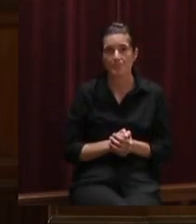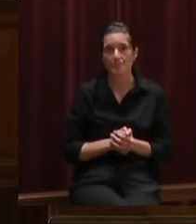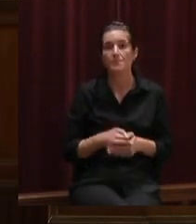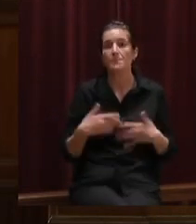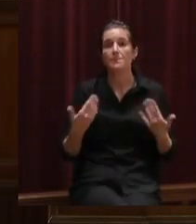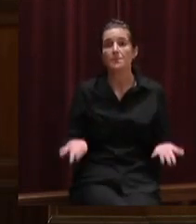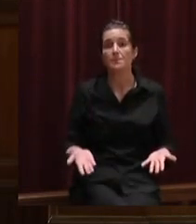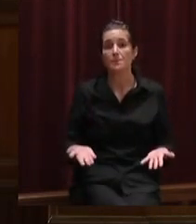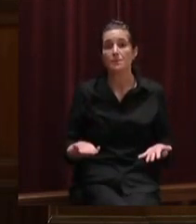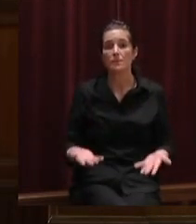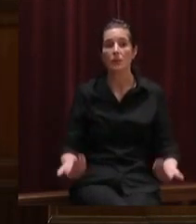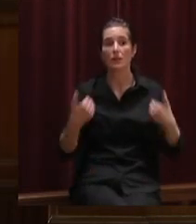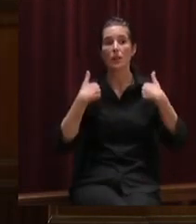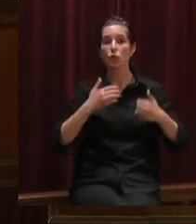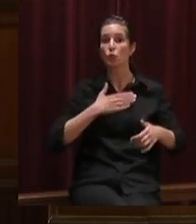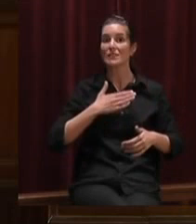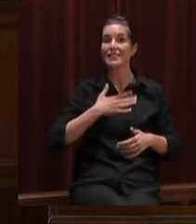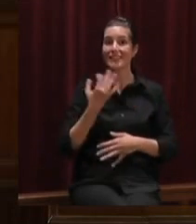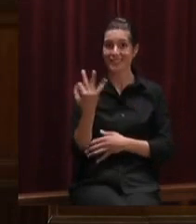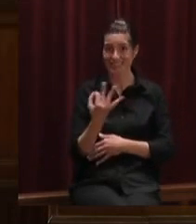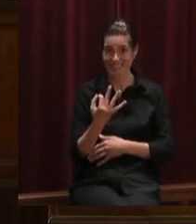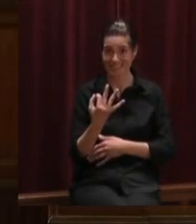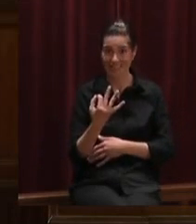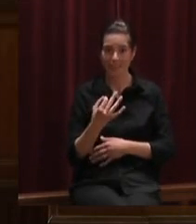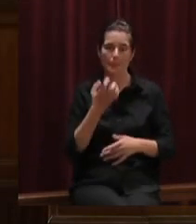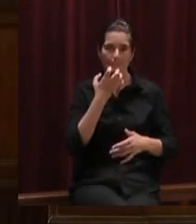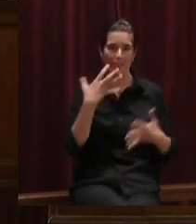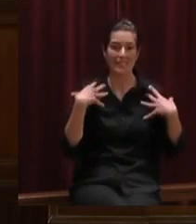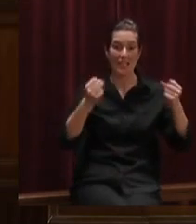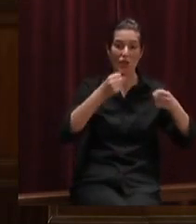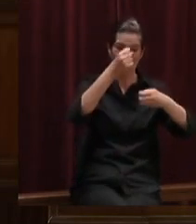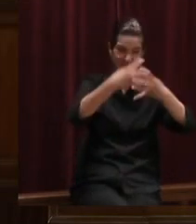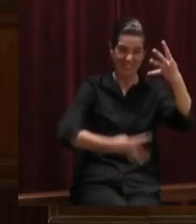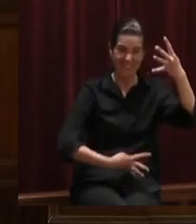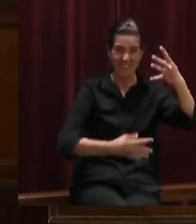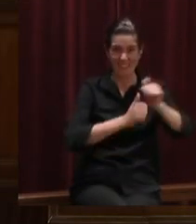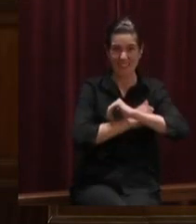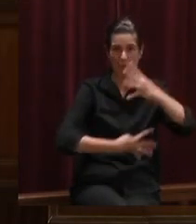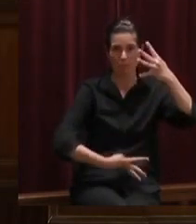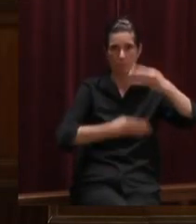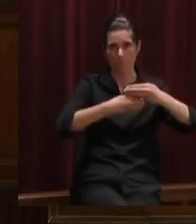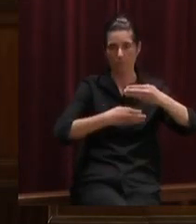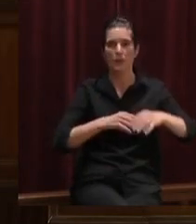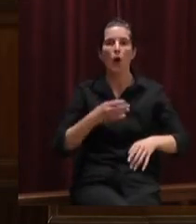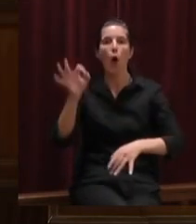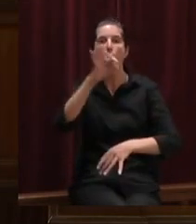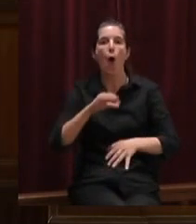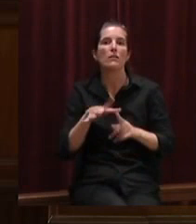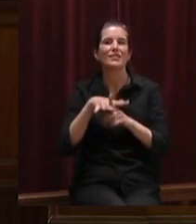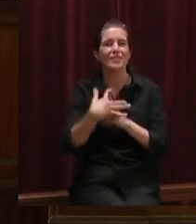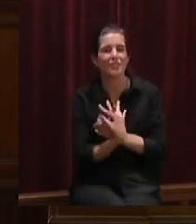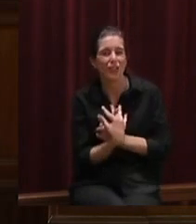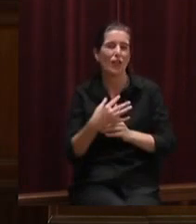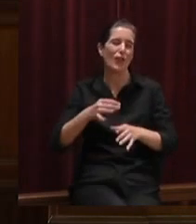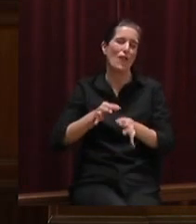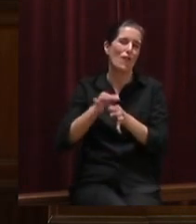nostra responsabilitat continuar avançant per reduir la llista d'esperes sanitàries, per acostar l'atenció als pacients de Formentera, Eivissa, Menorca